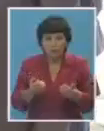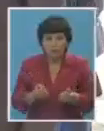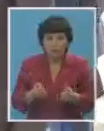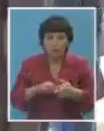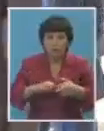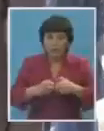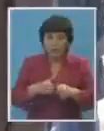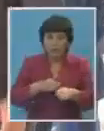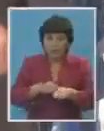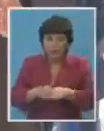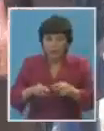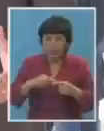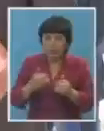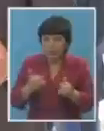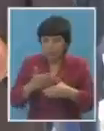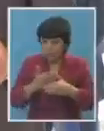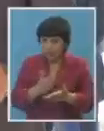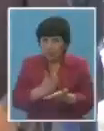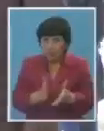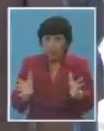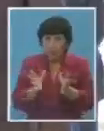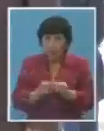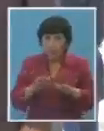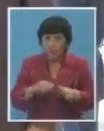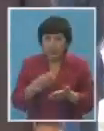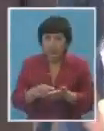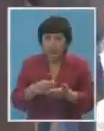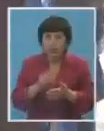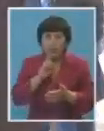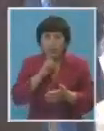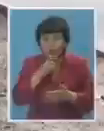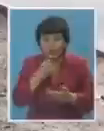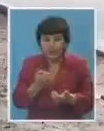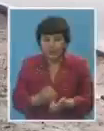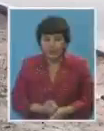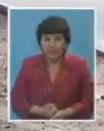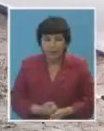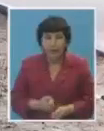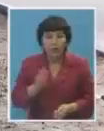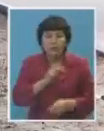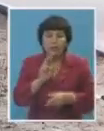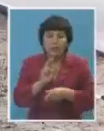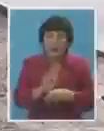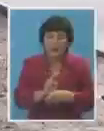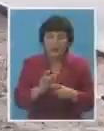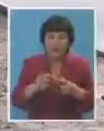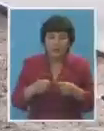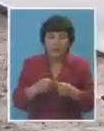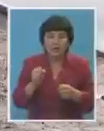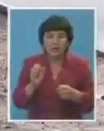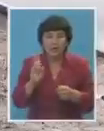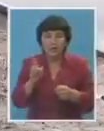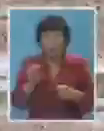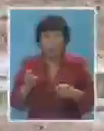Бұл мәселені шешуге де кәсіпкерлер қол ұшын берді. Сөйтіп жергілікті бюджетті үнемдедік. Жұмыс сапары соңында аймақ басшысы Алтай